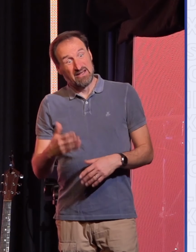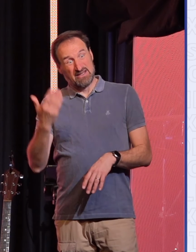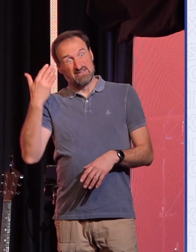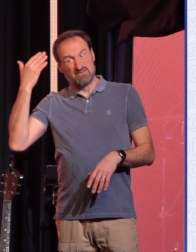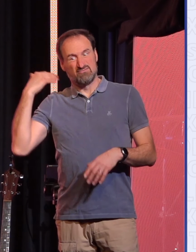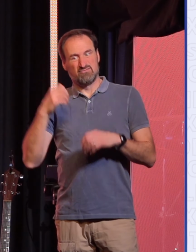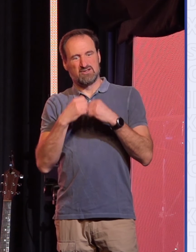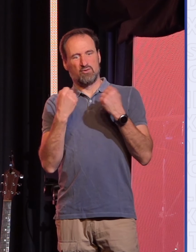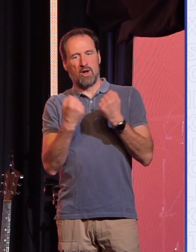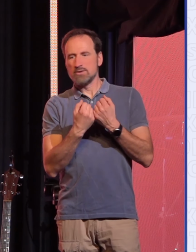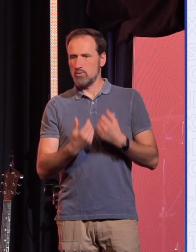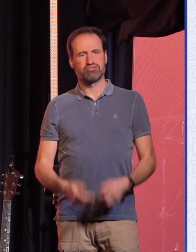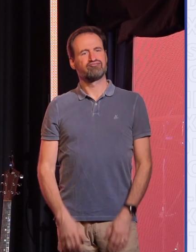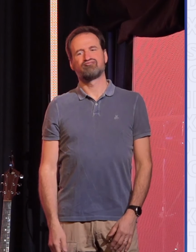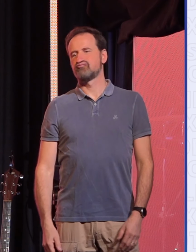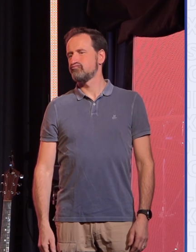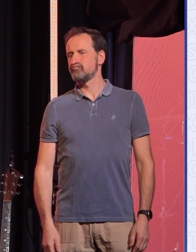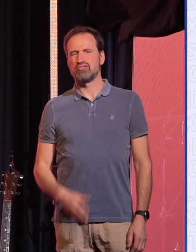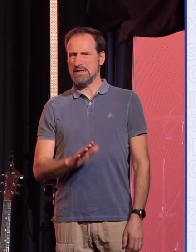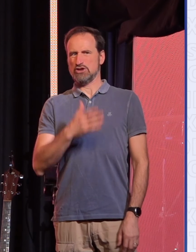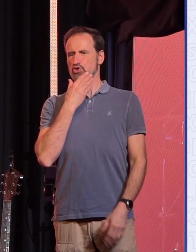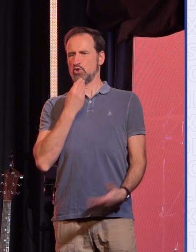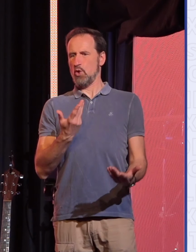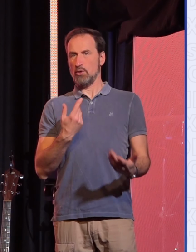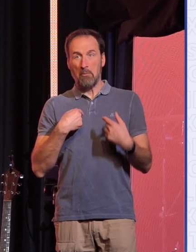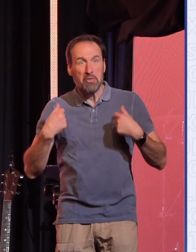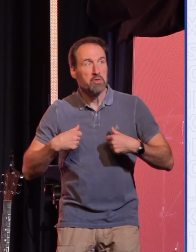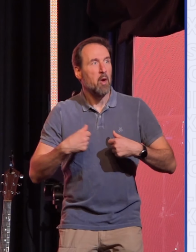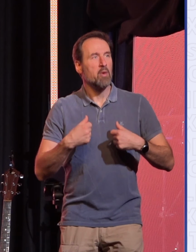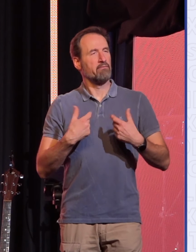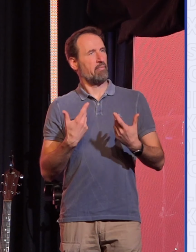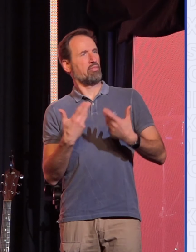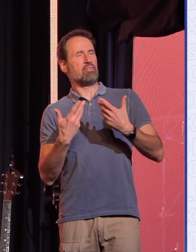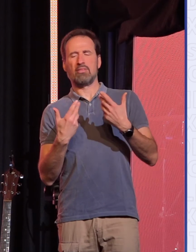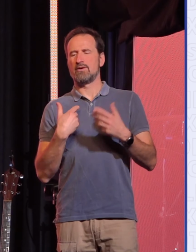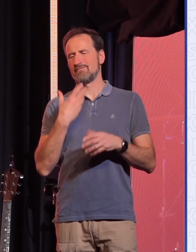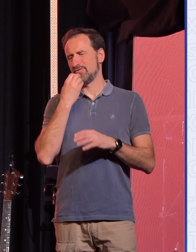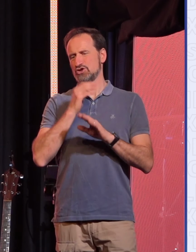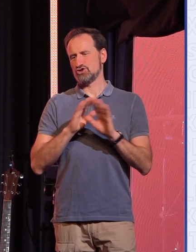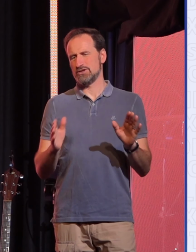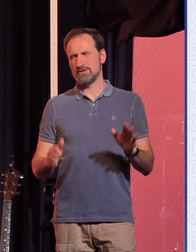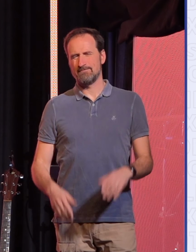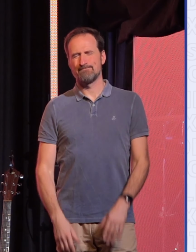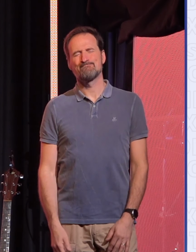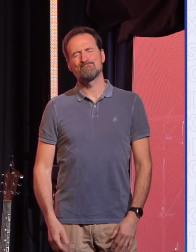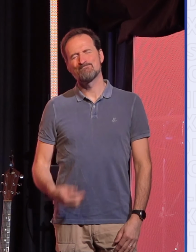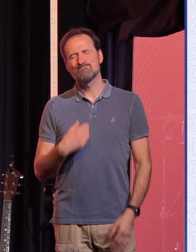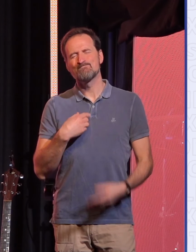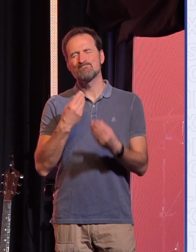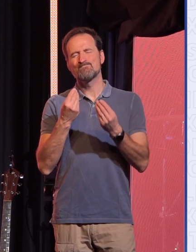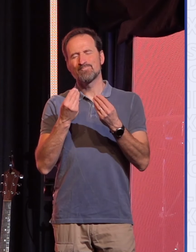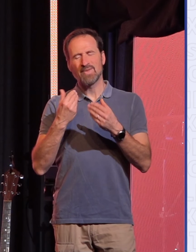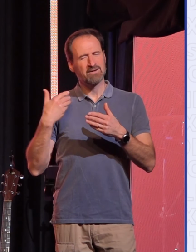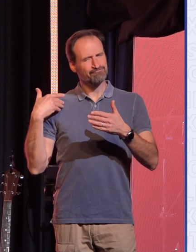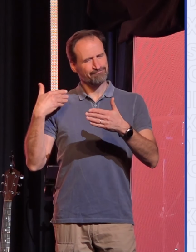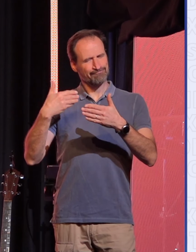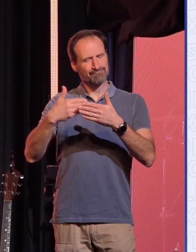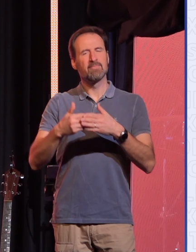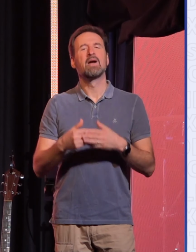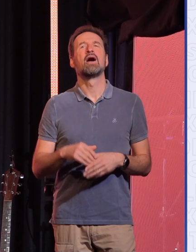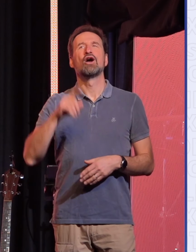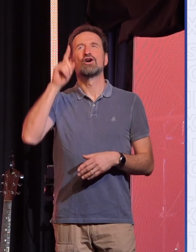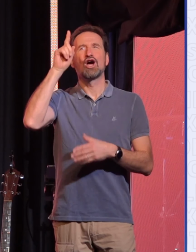Situationen reingekommen. Und was mir Gott über die Zeit gelehrt hat, ist, dass es wichtig ist, dass wir lernen, glücklich